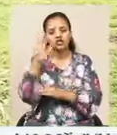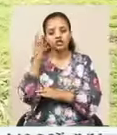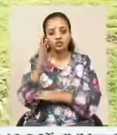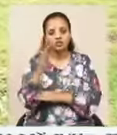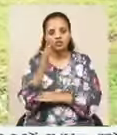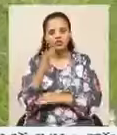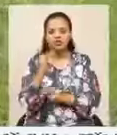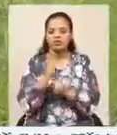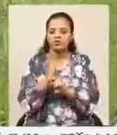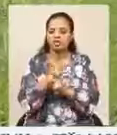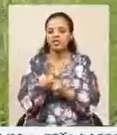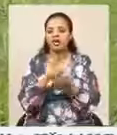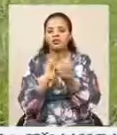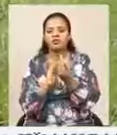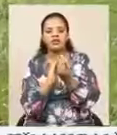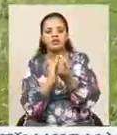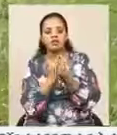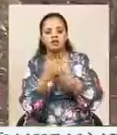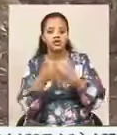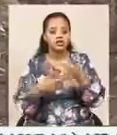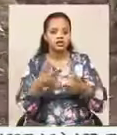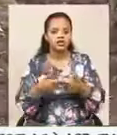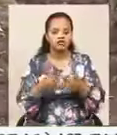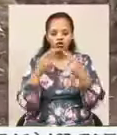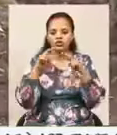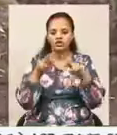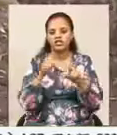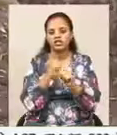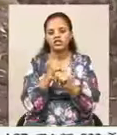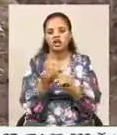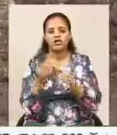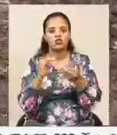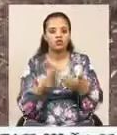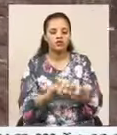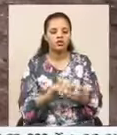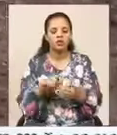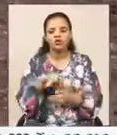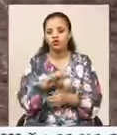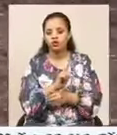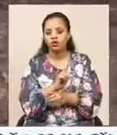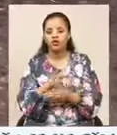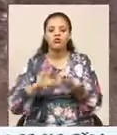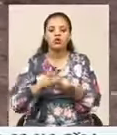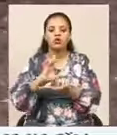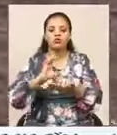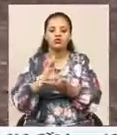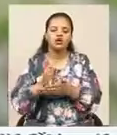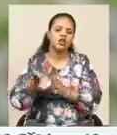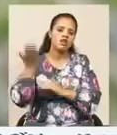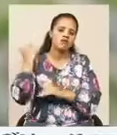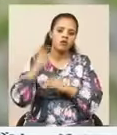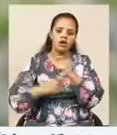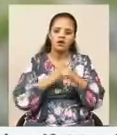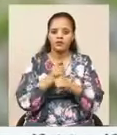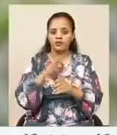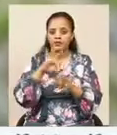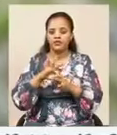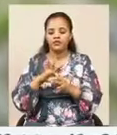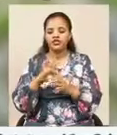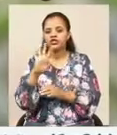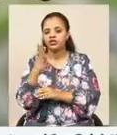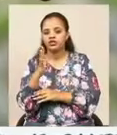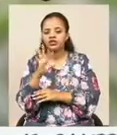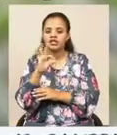ችግኞችን በመጠበቅና በመንከባከቡ ሂደት በትኩረት እየተሰራ መሆኑን በመጠቆም በኮሌጁ በባለፈው ዓመት ከተተከሉ